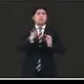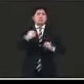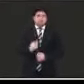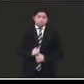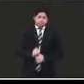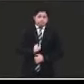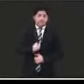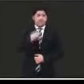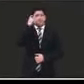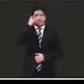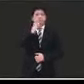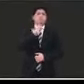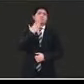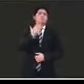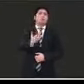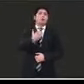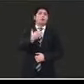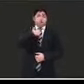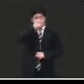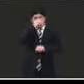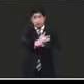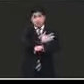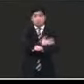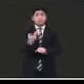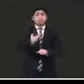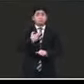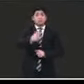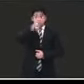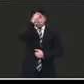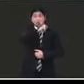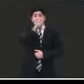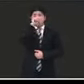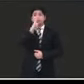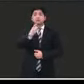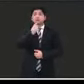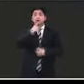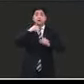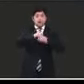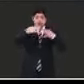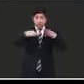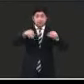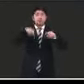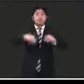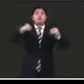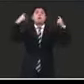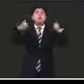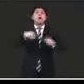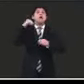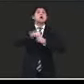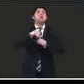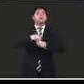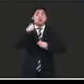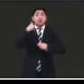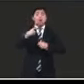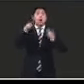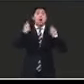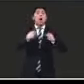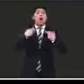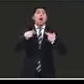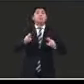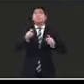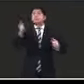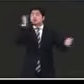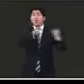düsturdur ülkemizi Türkiye yüz yılını hazırlarken bu topraklar üzerinde yapılmamış hiçbir